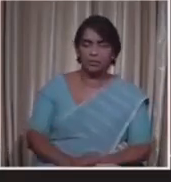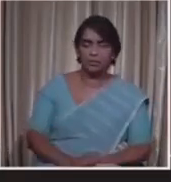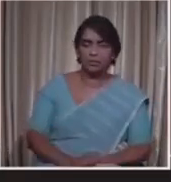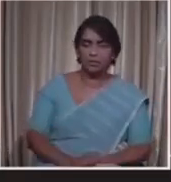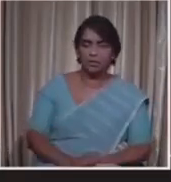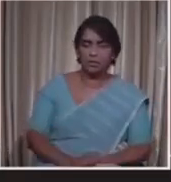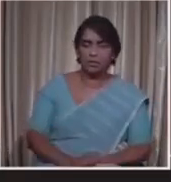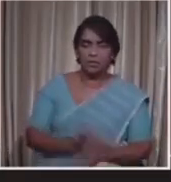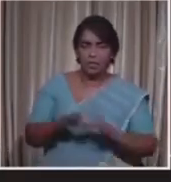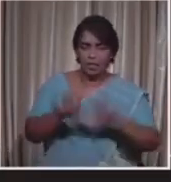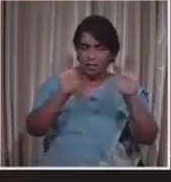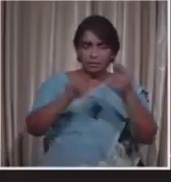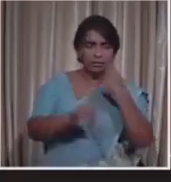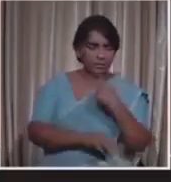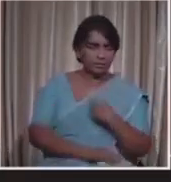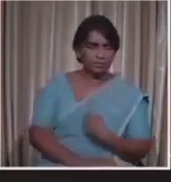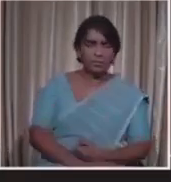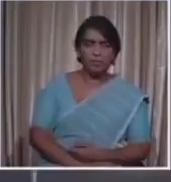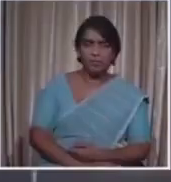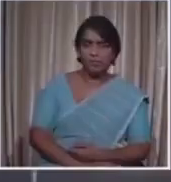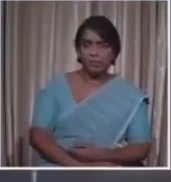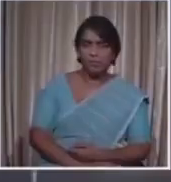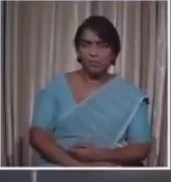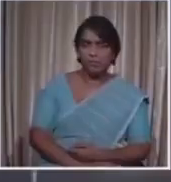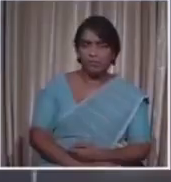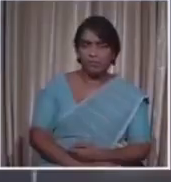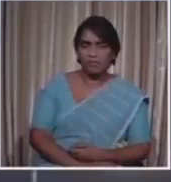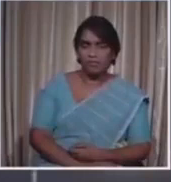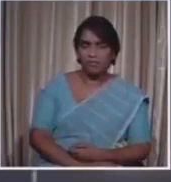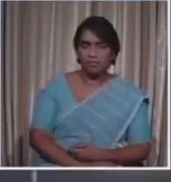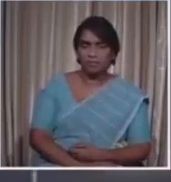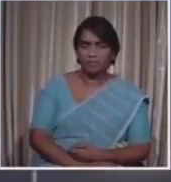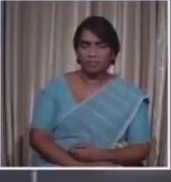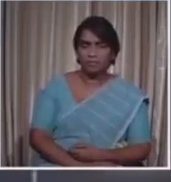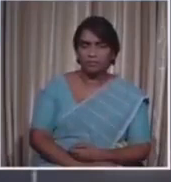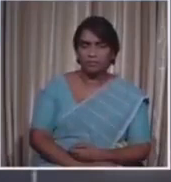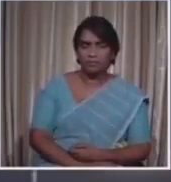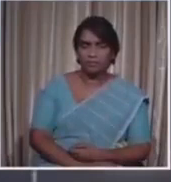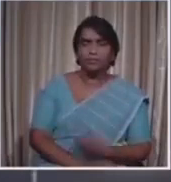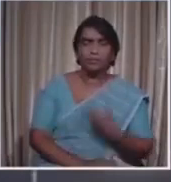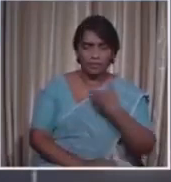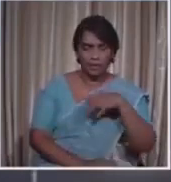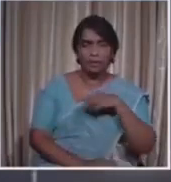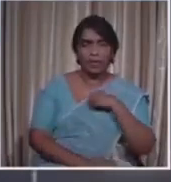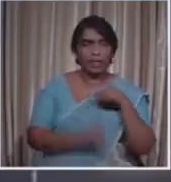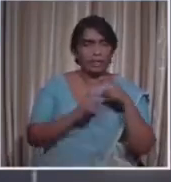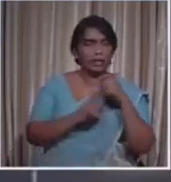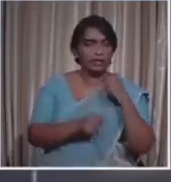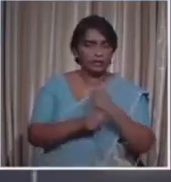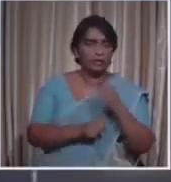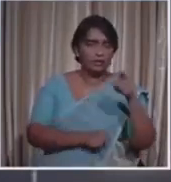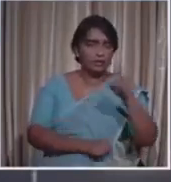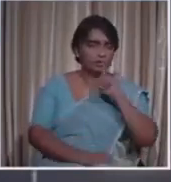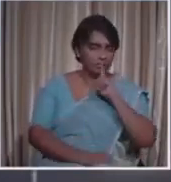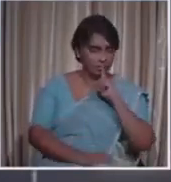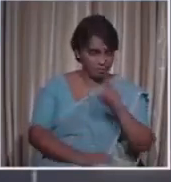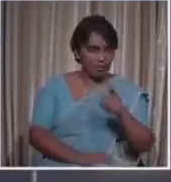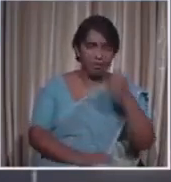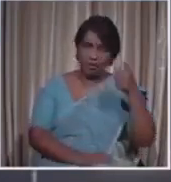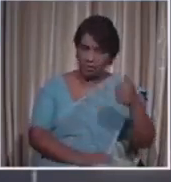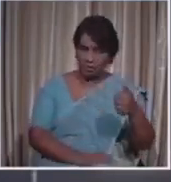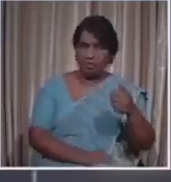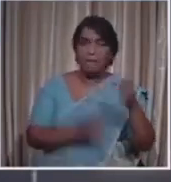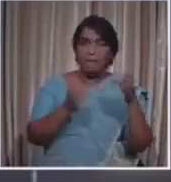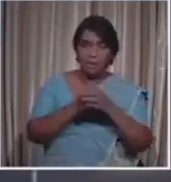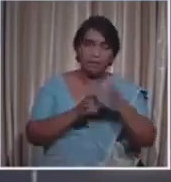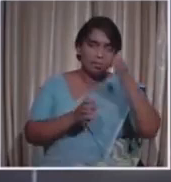හරි තියෙනවා විනාඩියක් ඇතුළත අහගන්න. ගරු කතානායකතුමනි. ඔව්. ගරු කතානායකතුමනි, මම පිළිගන්නවා ගරු දිනේෂ් කුණවර්ධන සභානායකතුමා කියපු දේ. පක්ෂ